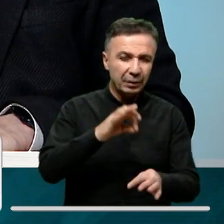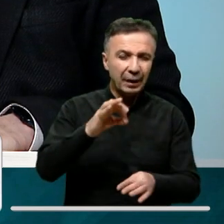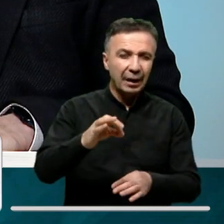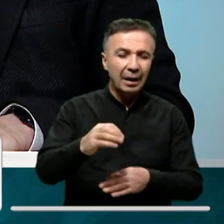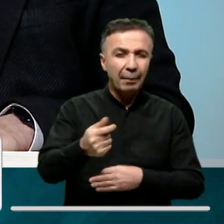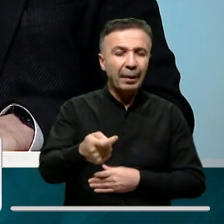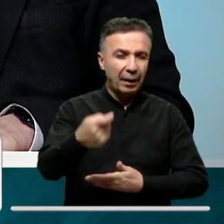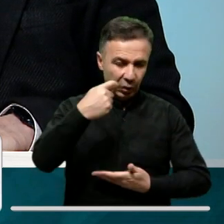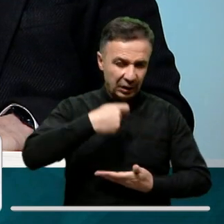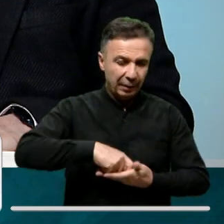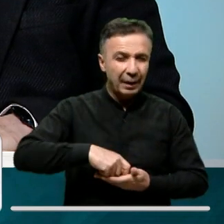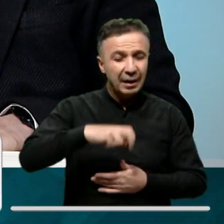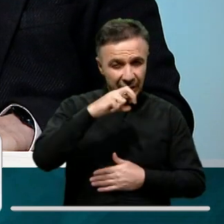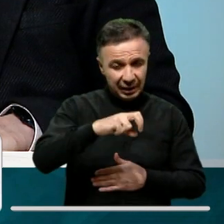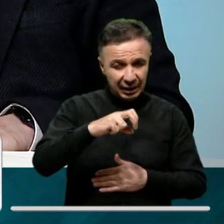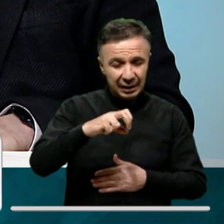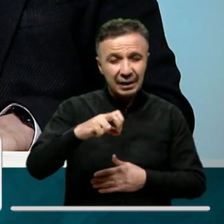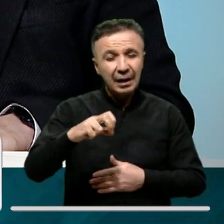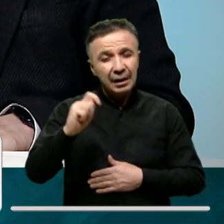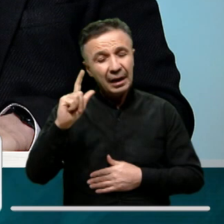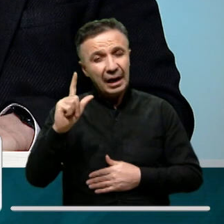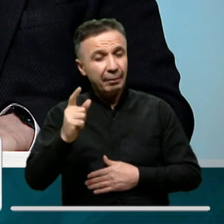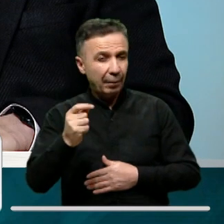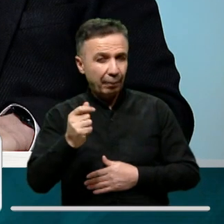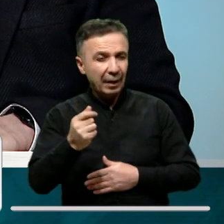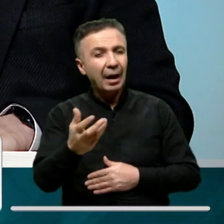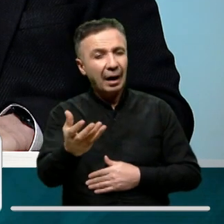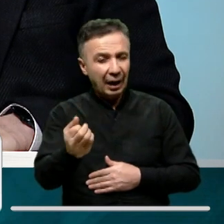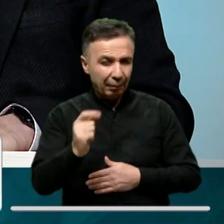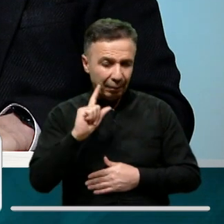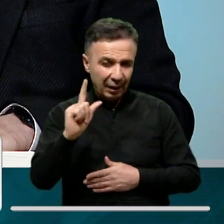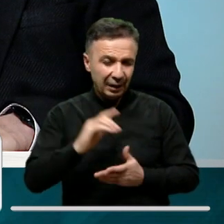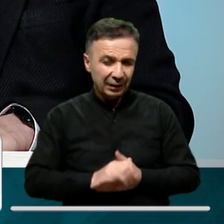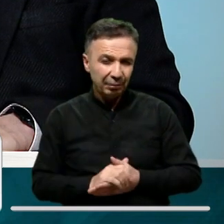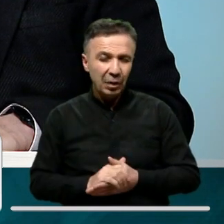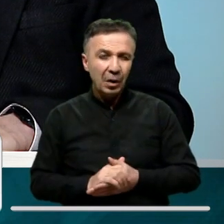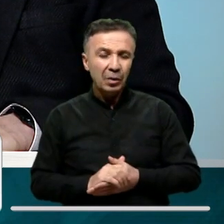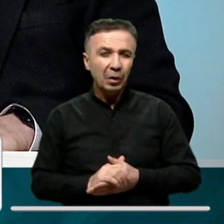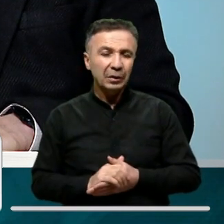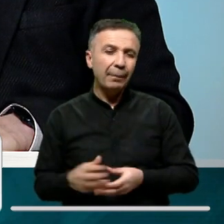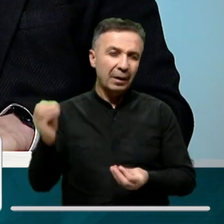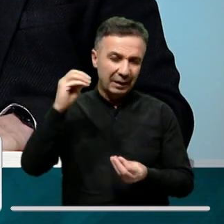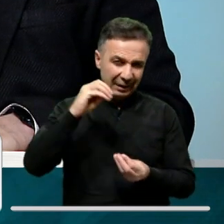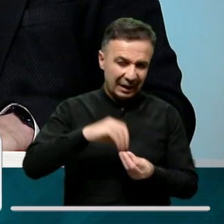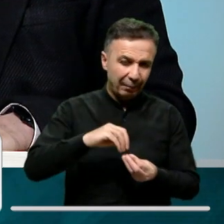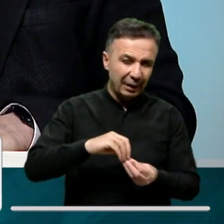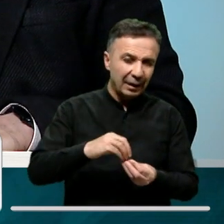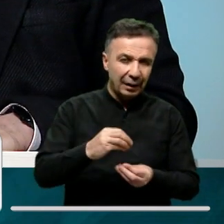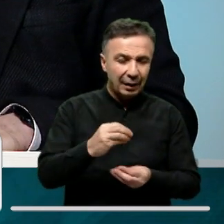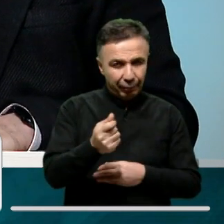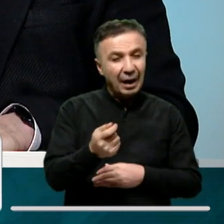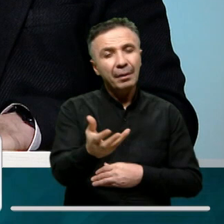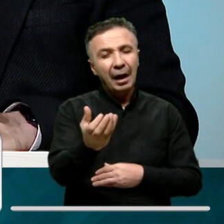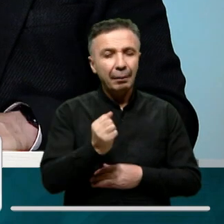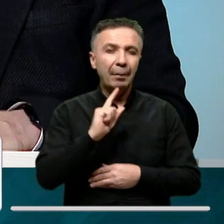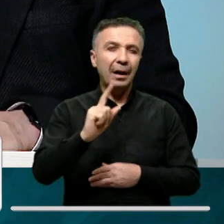ben 8 lira üzerinden mi almalıyım, yoksa ekmeğe gelen zam talebini bu veresiyeden alabilir miyim diyor.